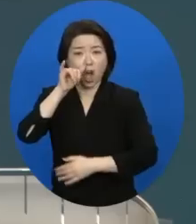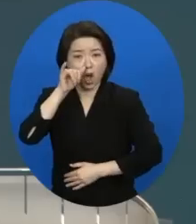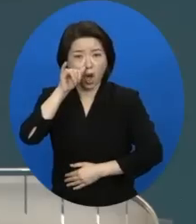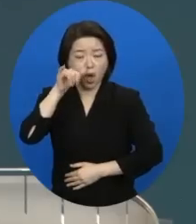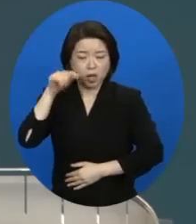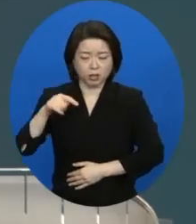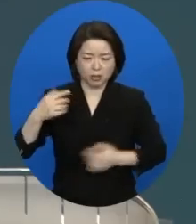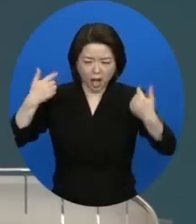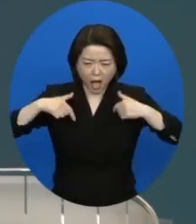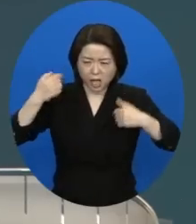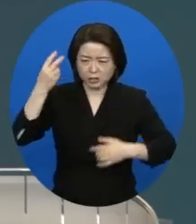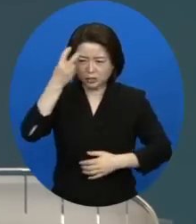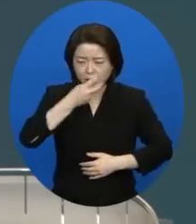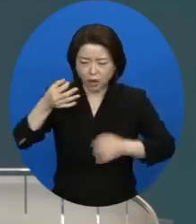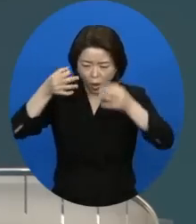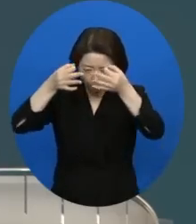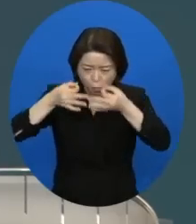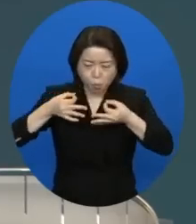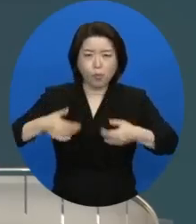그걸 확인해야 된다는 겁니다.